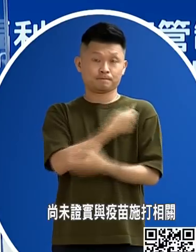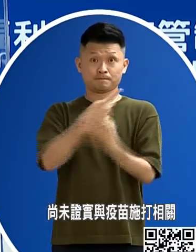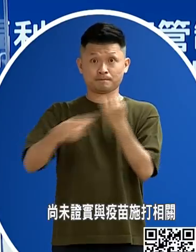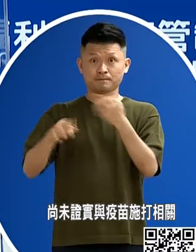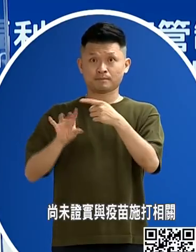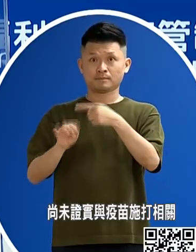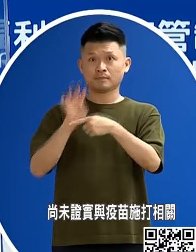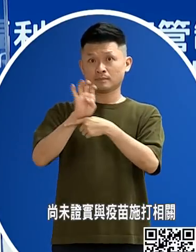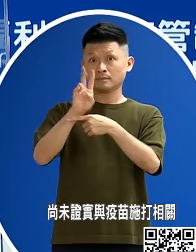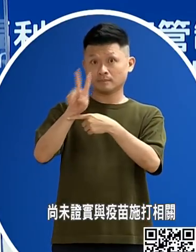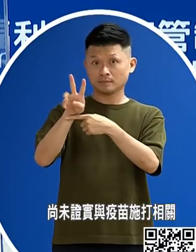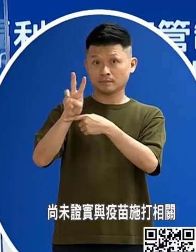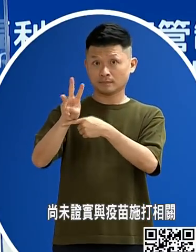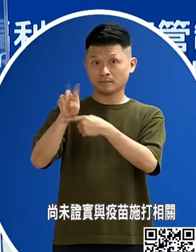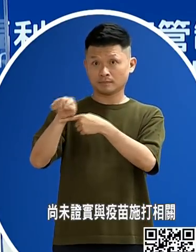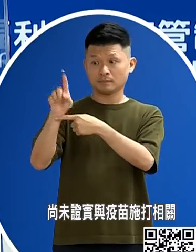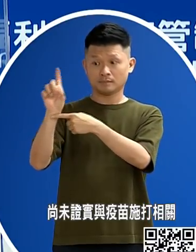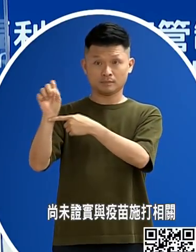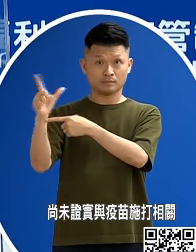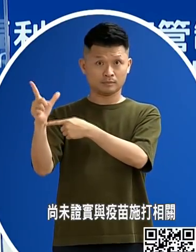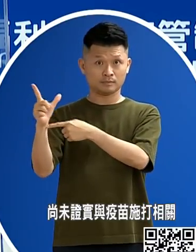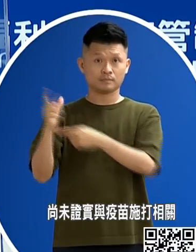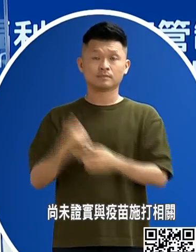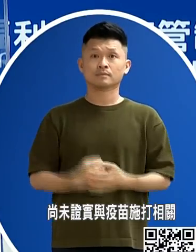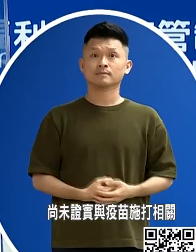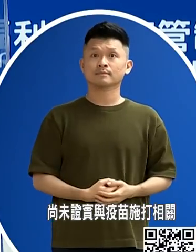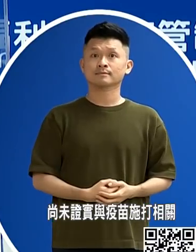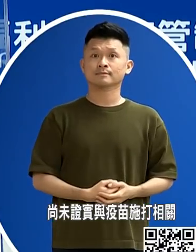是43.66%。